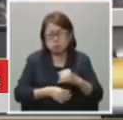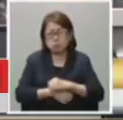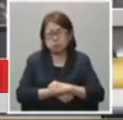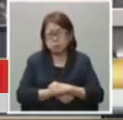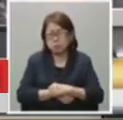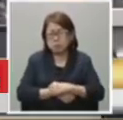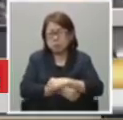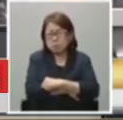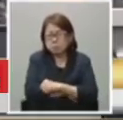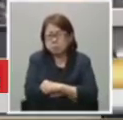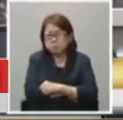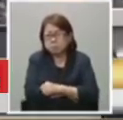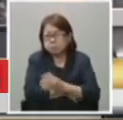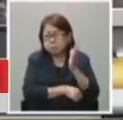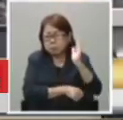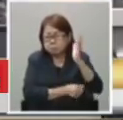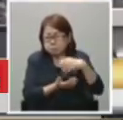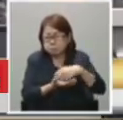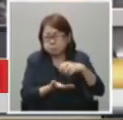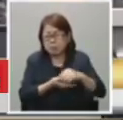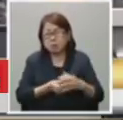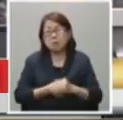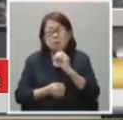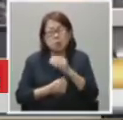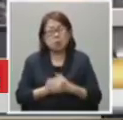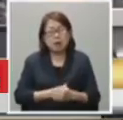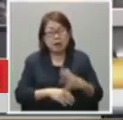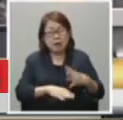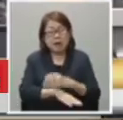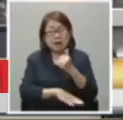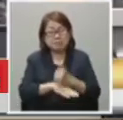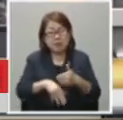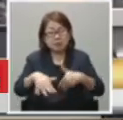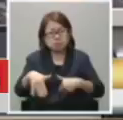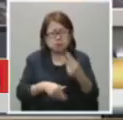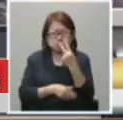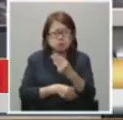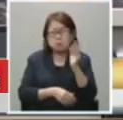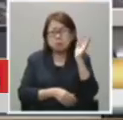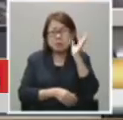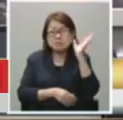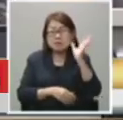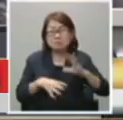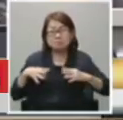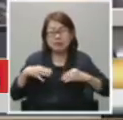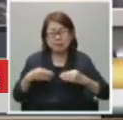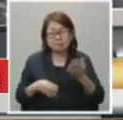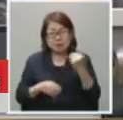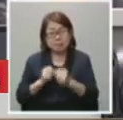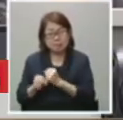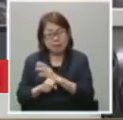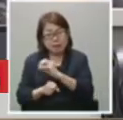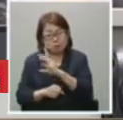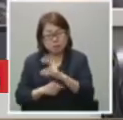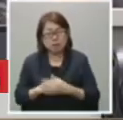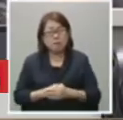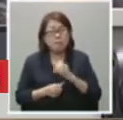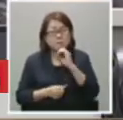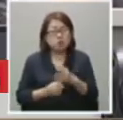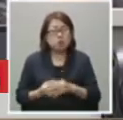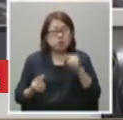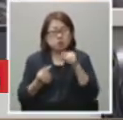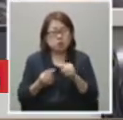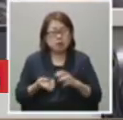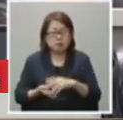รยายนะหากการเมืองไม่สามารถสร้างศรัทธาจากประชาชนได้นี่พูดปี56นะจะเรียกว่าเป็นภาวะ